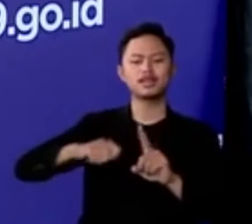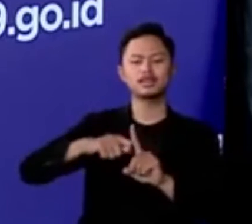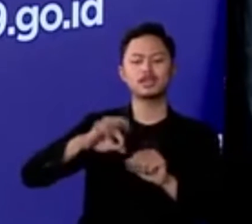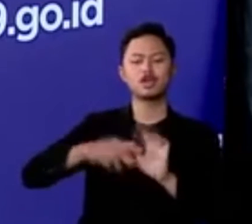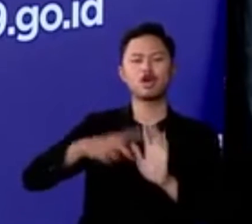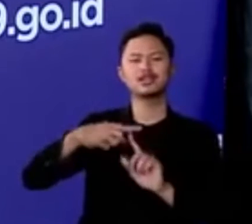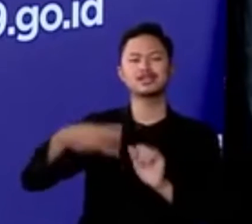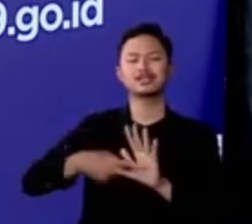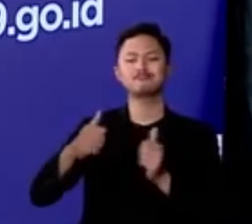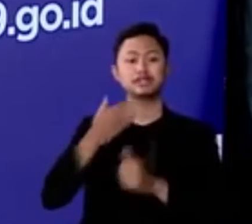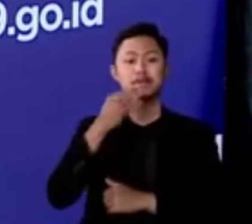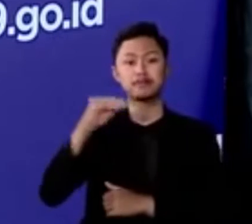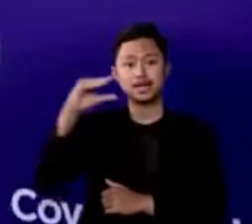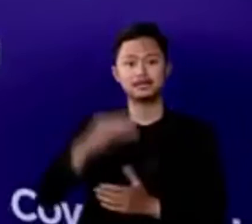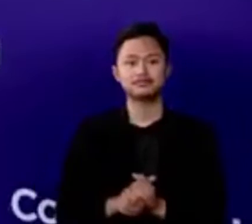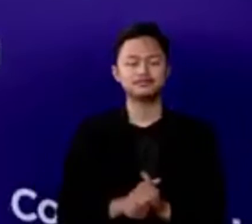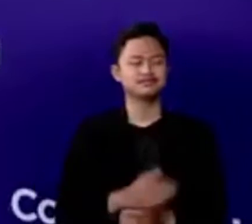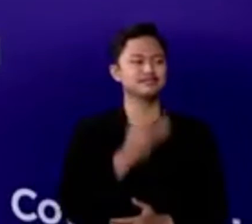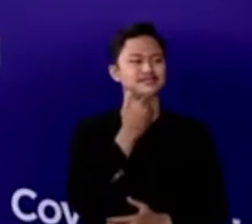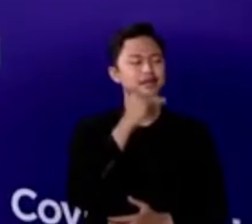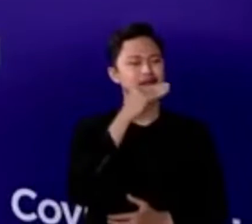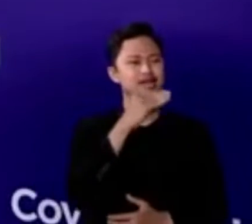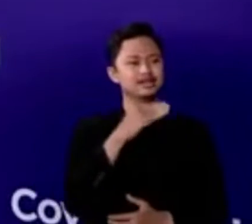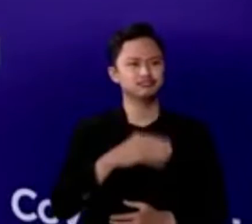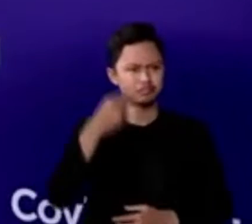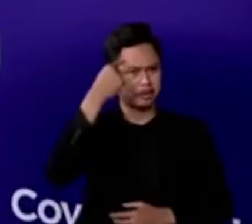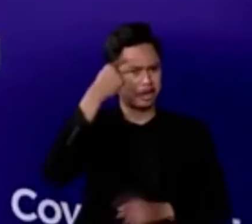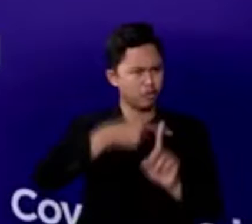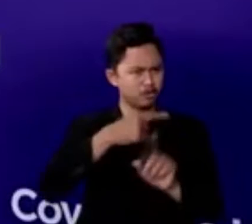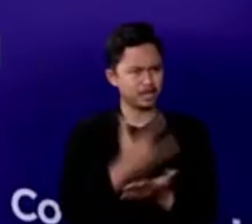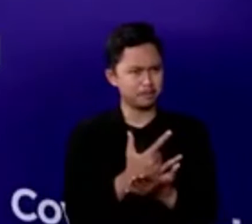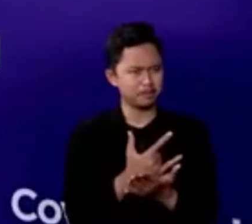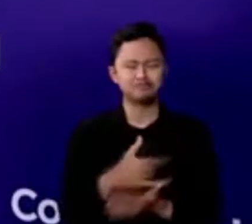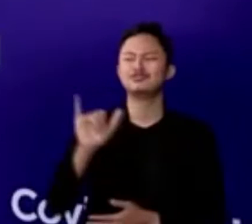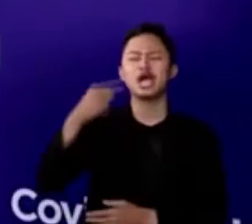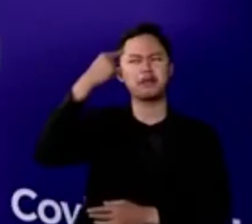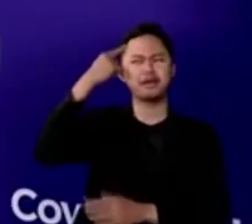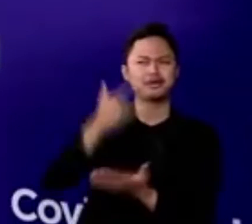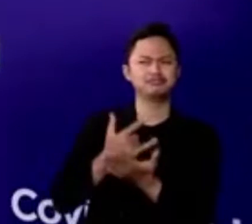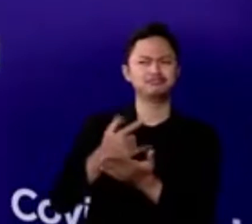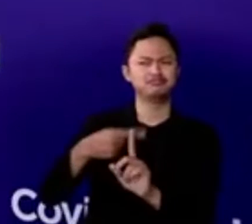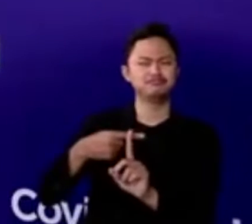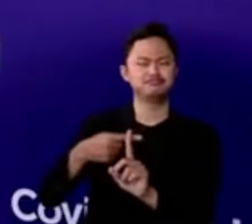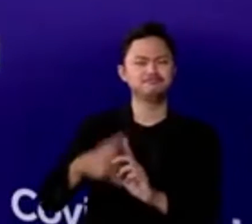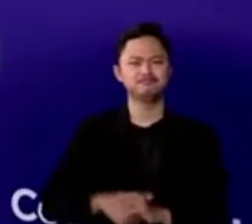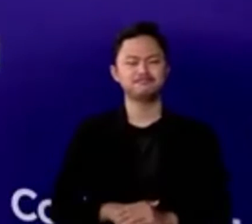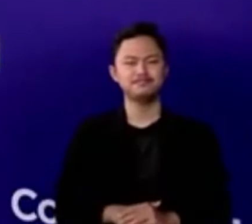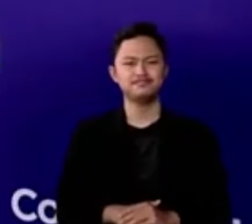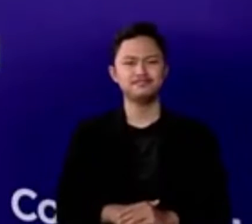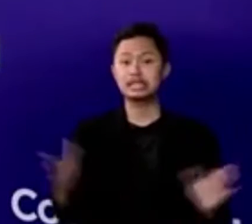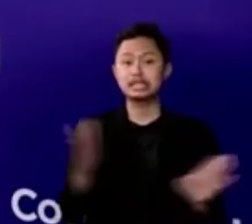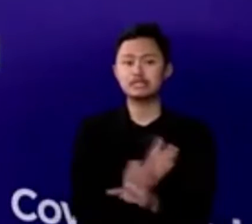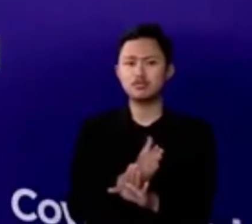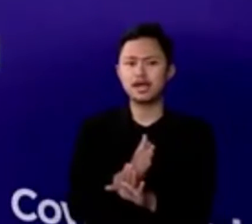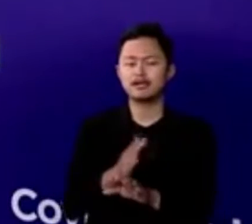Selamat pagi masih membagi-bagi tanpa kabar sehat-sehat optimis Gem ya tetap optimis di periode enam juga